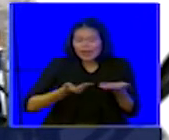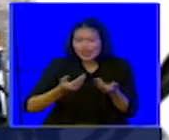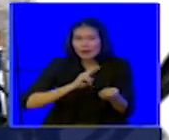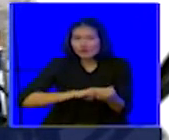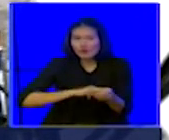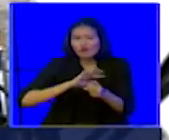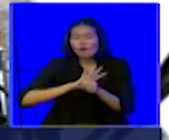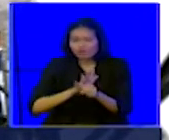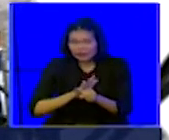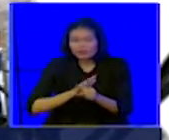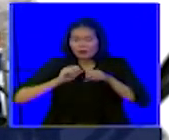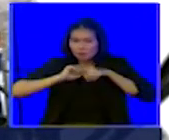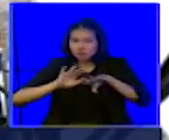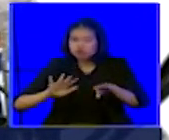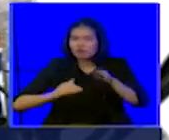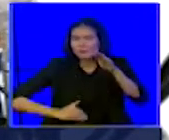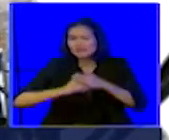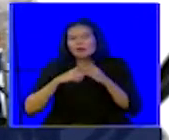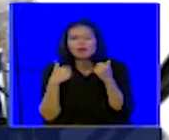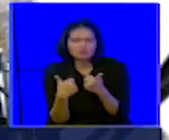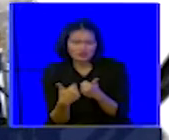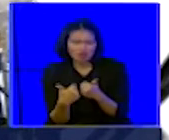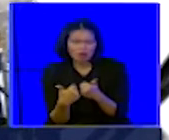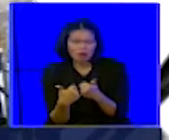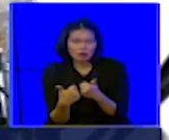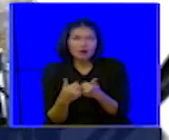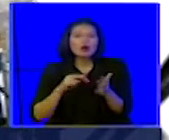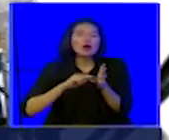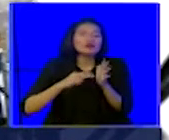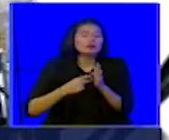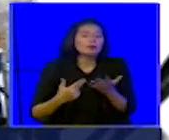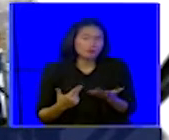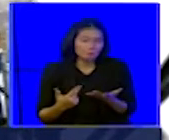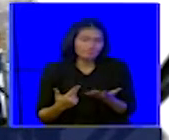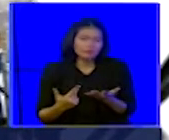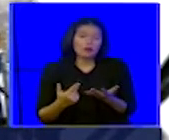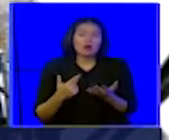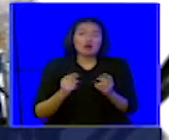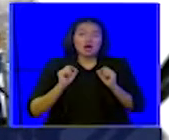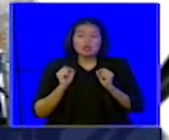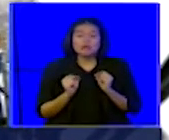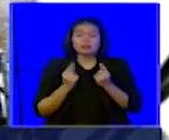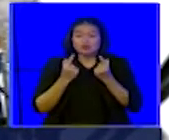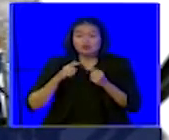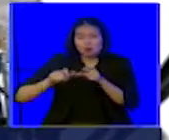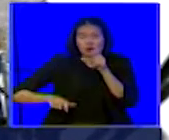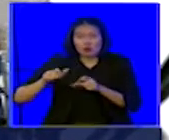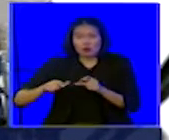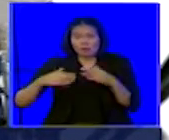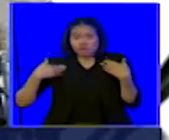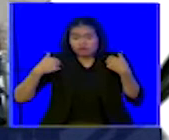COVID-19 bisa dilakukan semaksimal mungkin, sehingga juga penyembuhan juga makin banyak terjadi